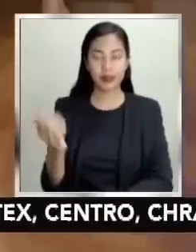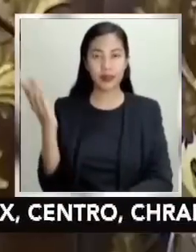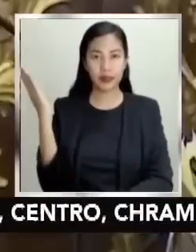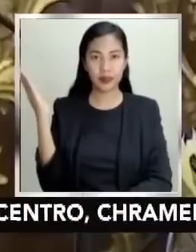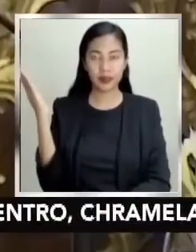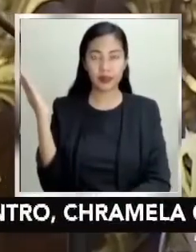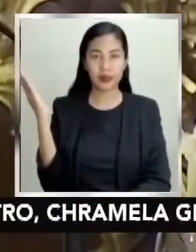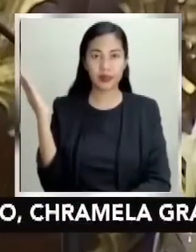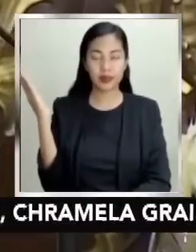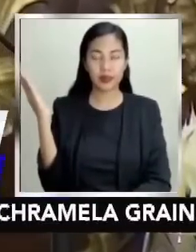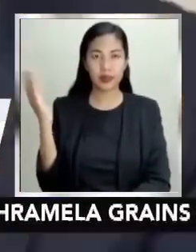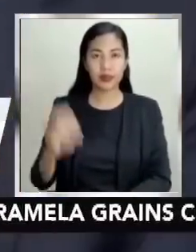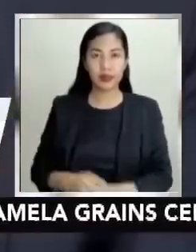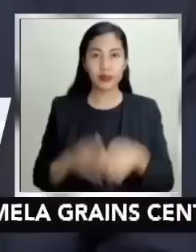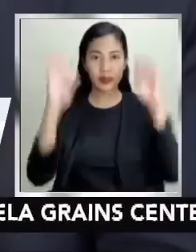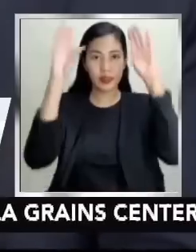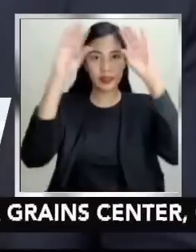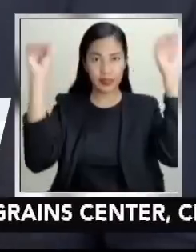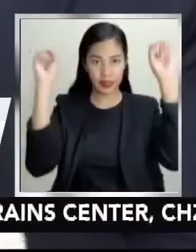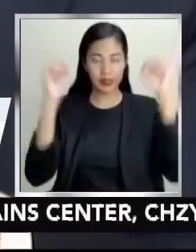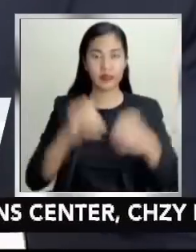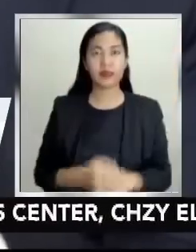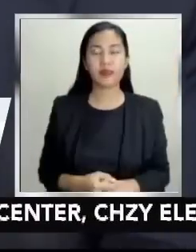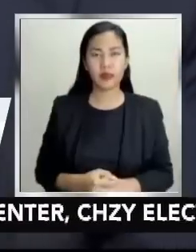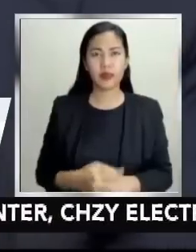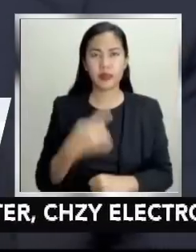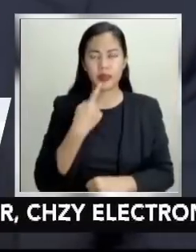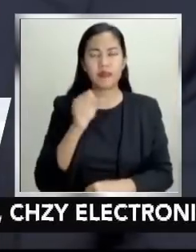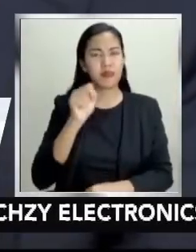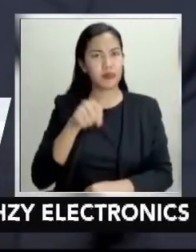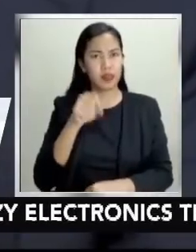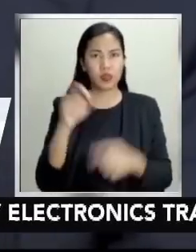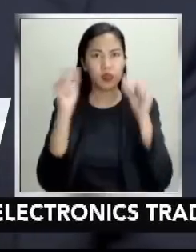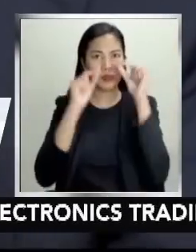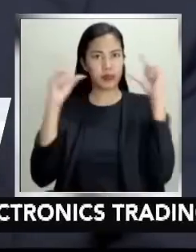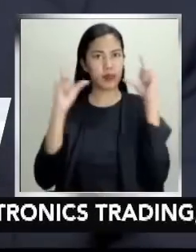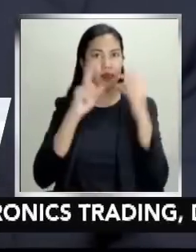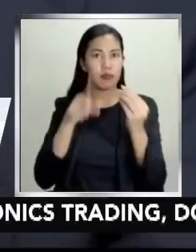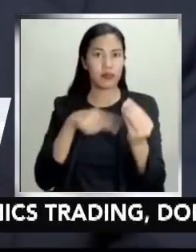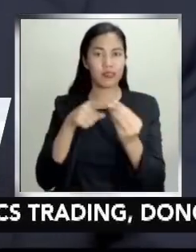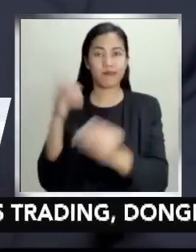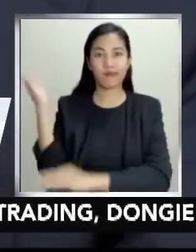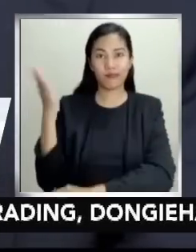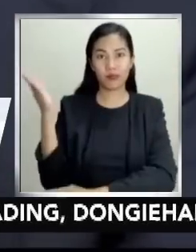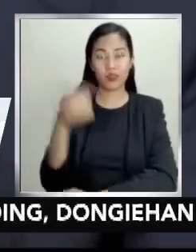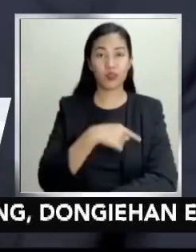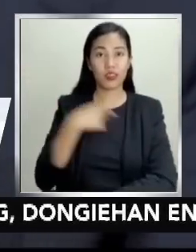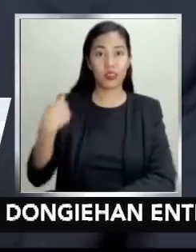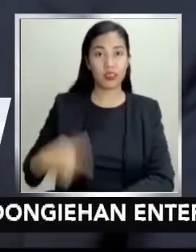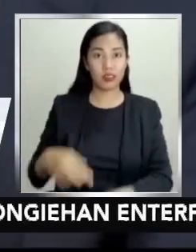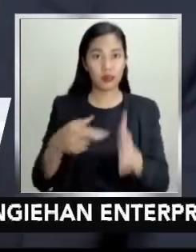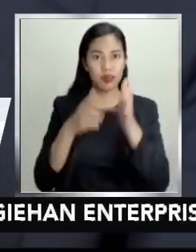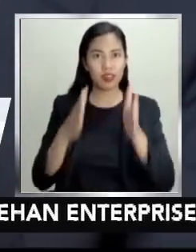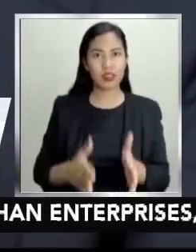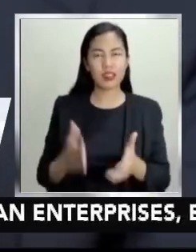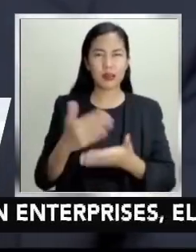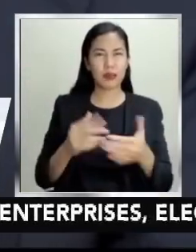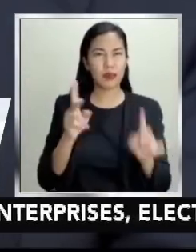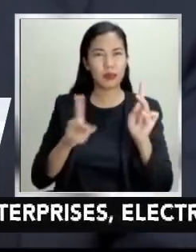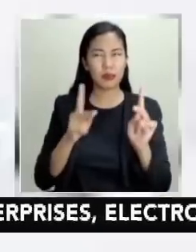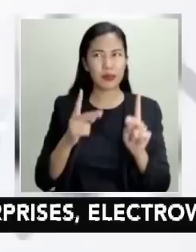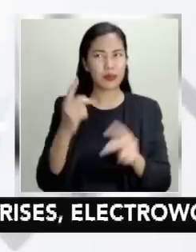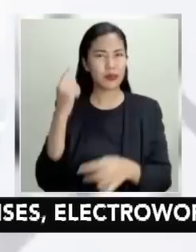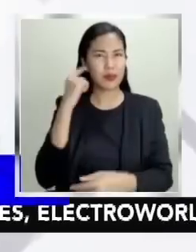Aminado ang Pangulo, siya man ay nagulat sa pahayag ni Chinese Ambassador Wang Xilian na sa tingin ng ilan ay may tonong pagbabanta sa mga OFW sa